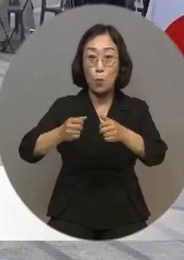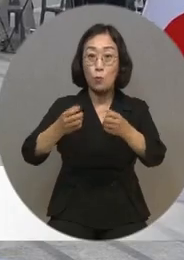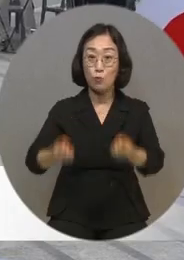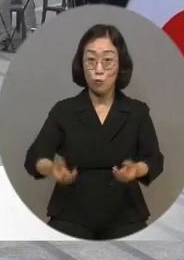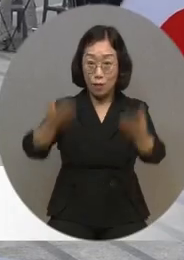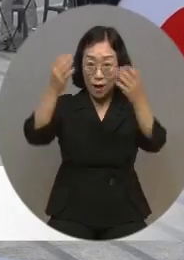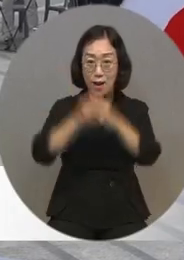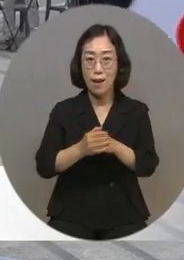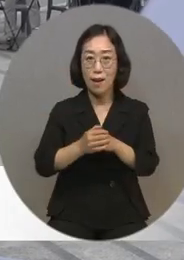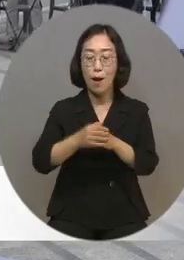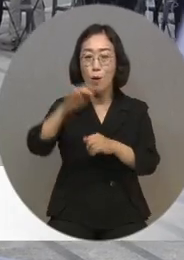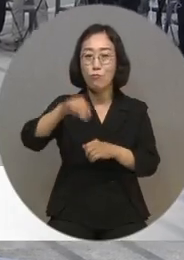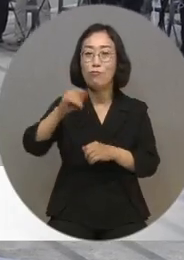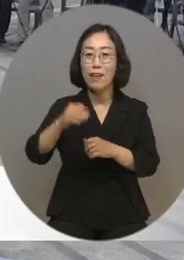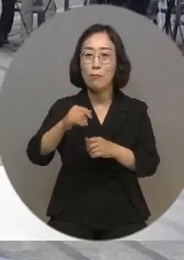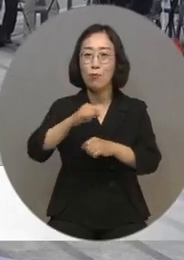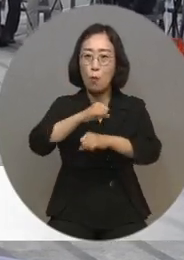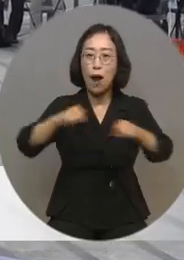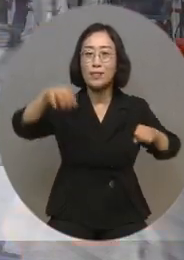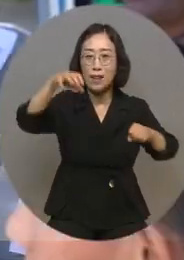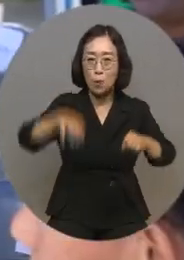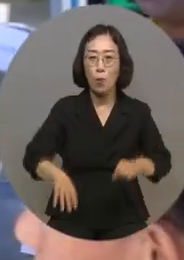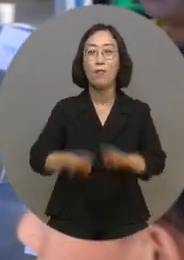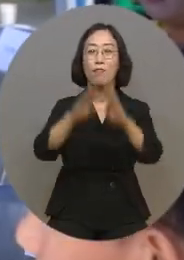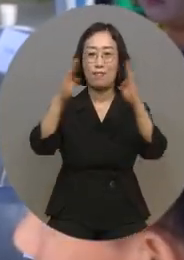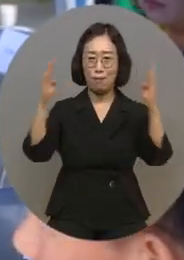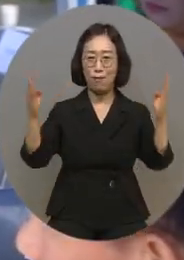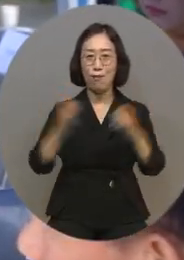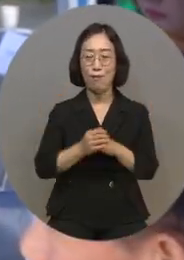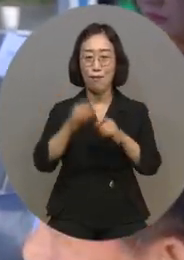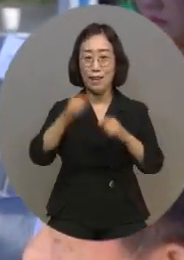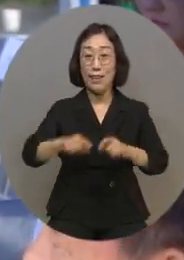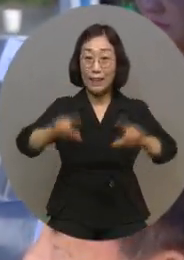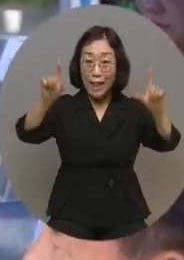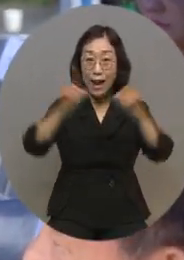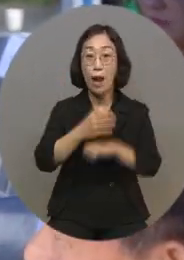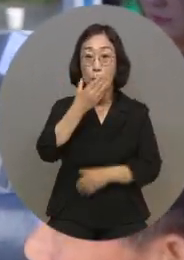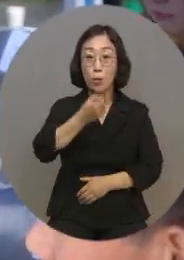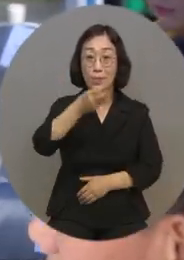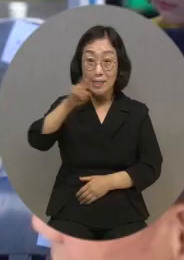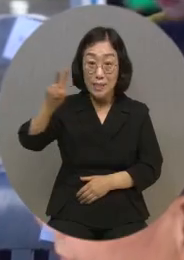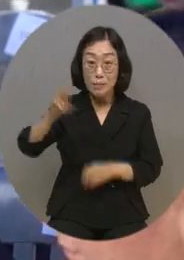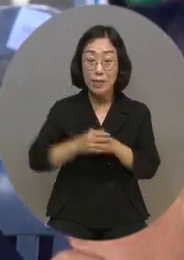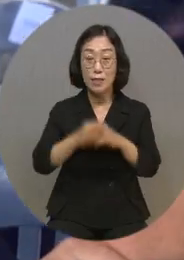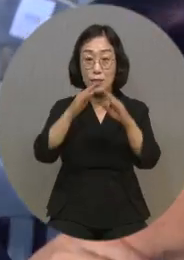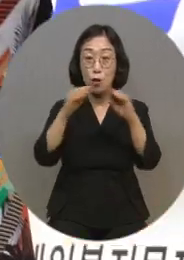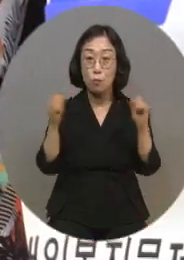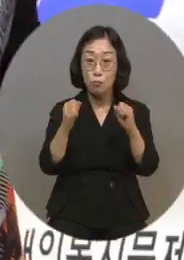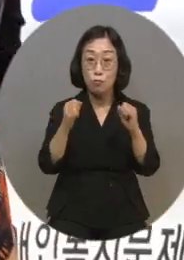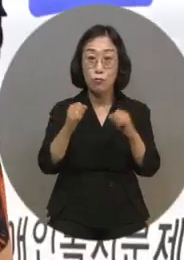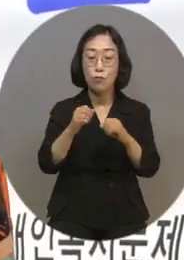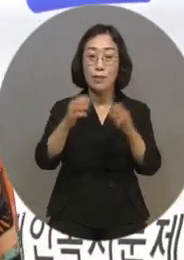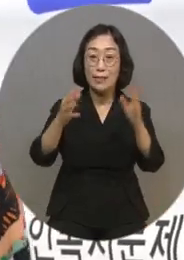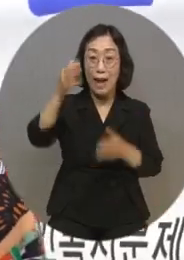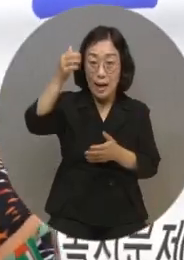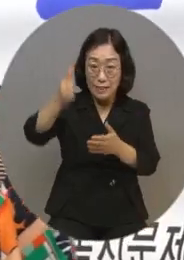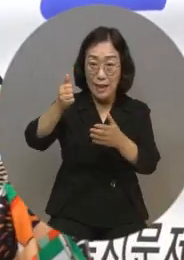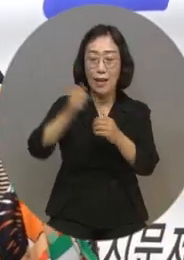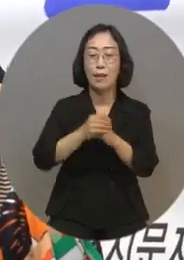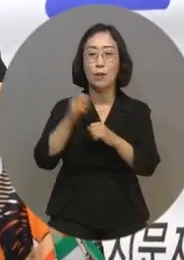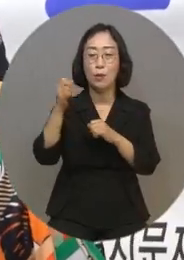전주시 풍남문광장에서 열렸습니다. 이날 행사에는 WBC복지TV 전북방송 김태권 사장,